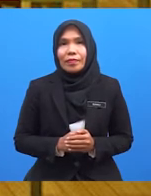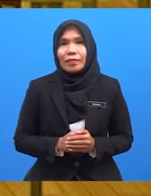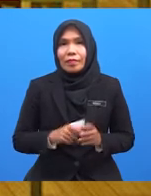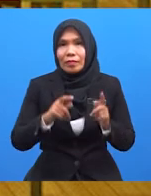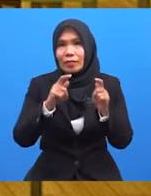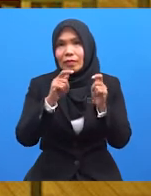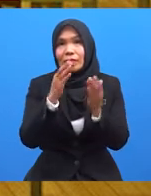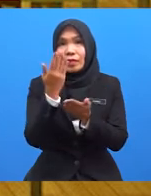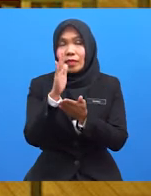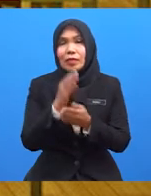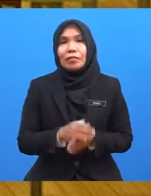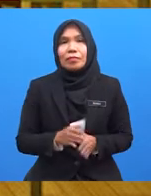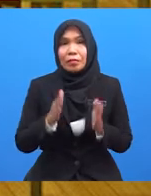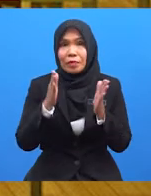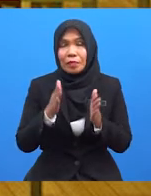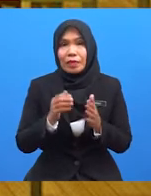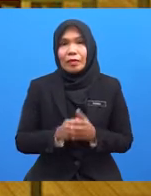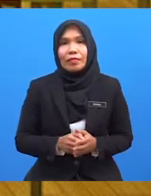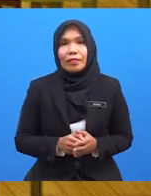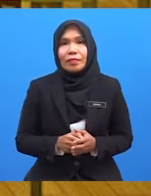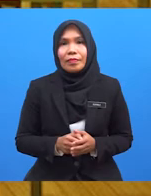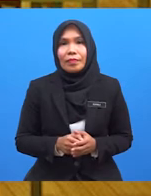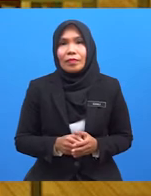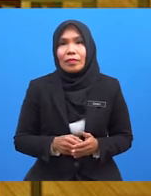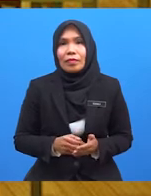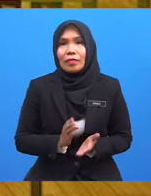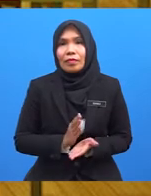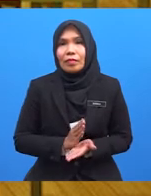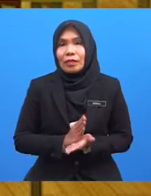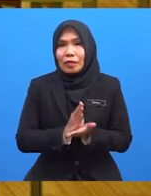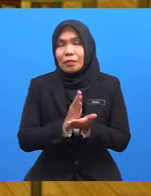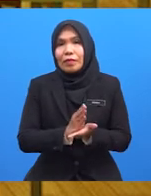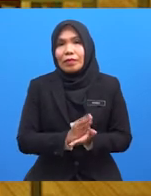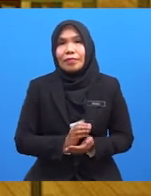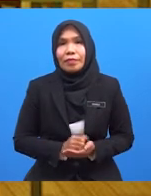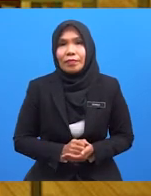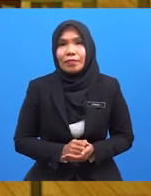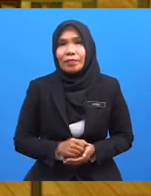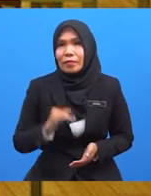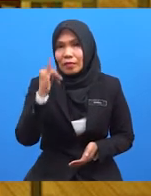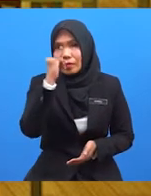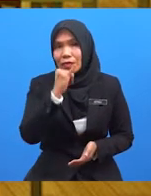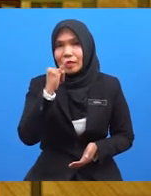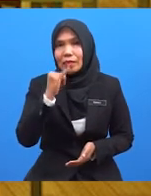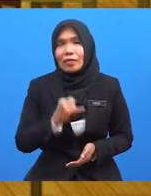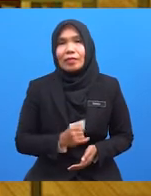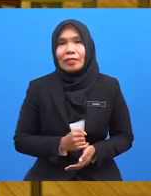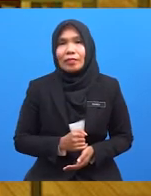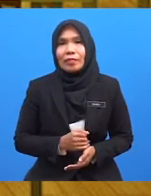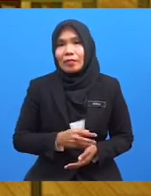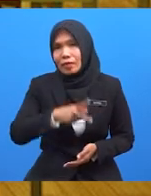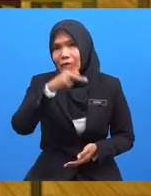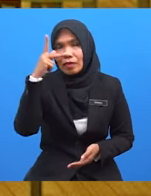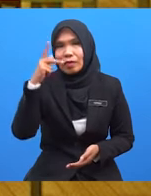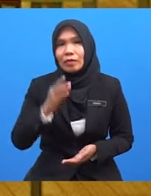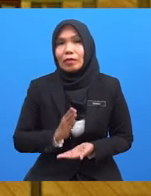Tingkap papan kayu bersegi, sampan sakat di pulau angsa. Indah tampan kerana